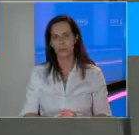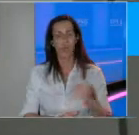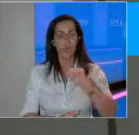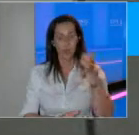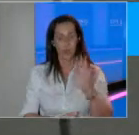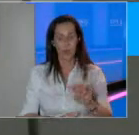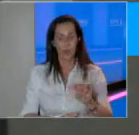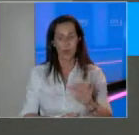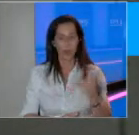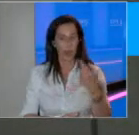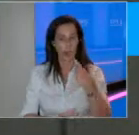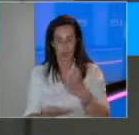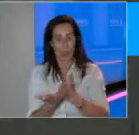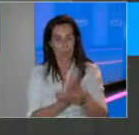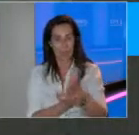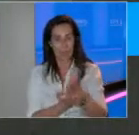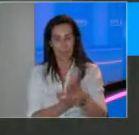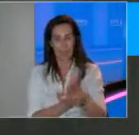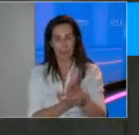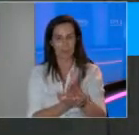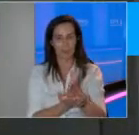וקודם כל, אם אתה מדבר על אמת,